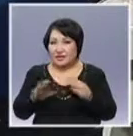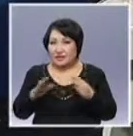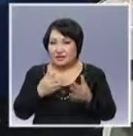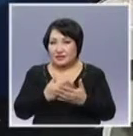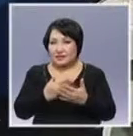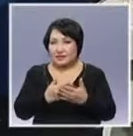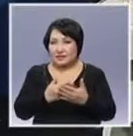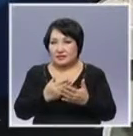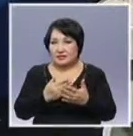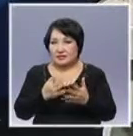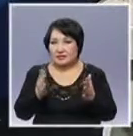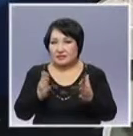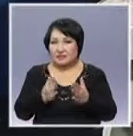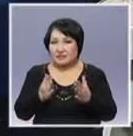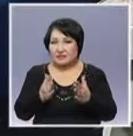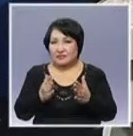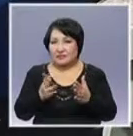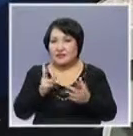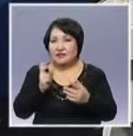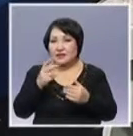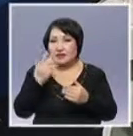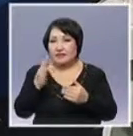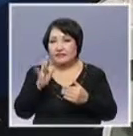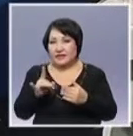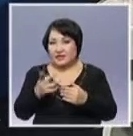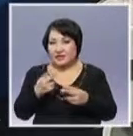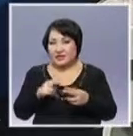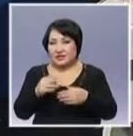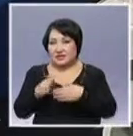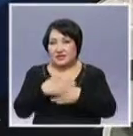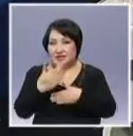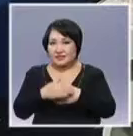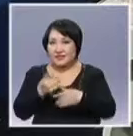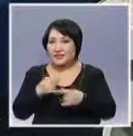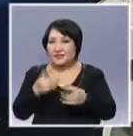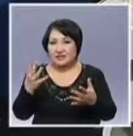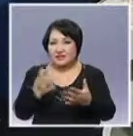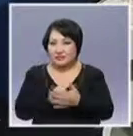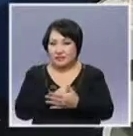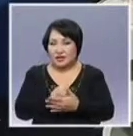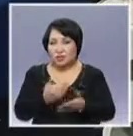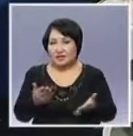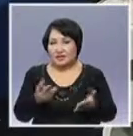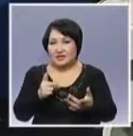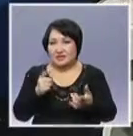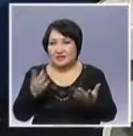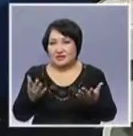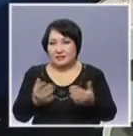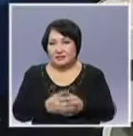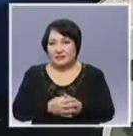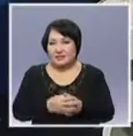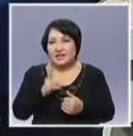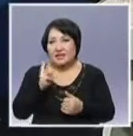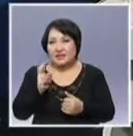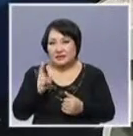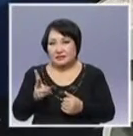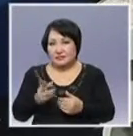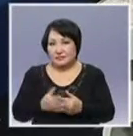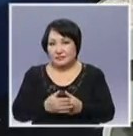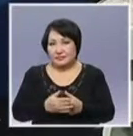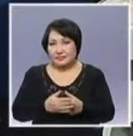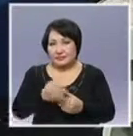Да-да. Вы ловите, как вы наказываете, как вы это вообще обнаруживаете, как вы это выявляете? Спасибо за